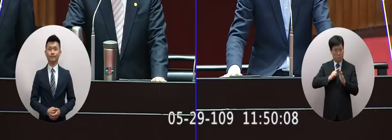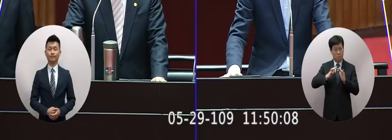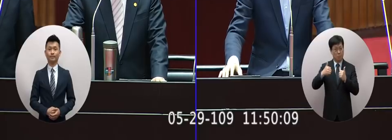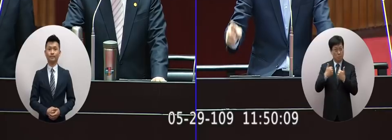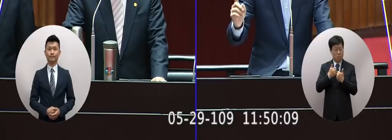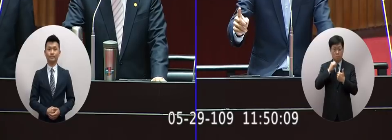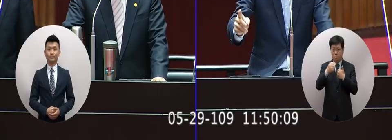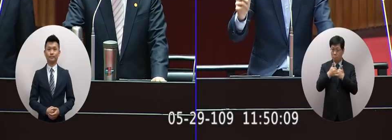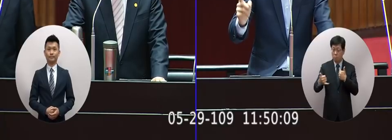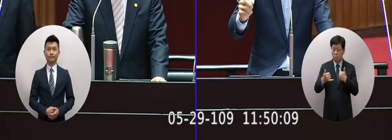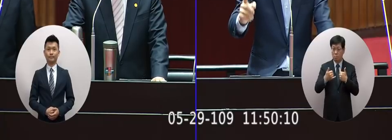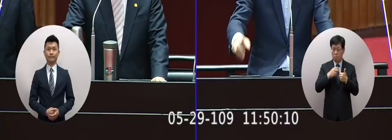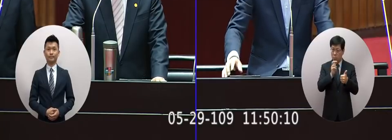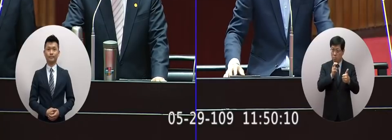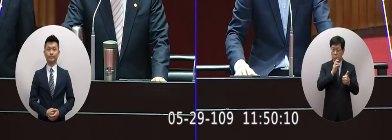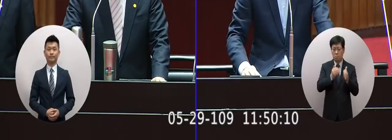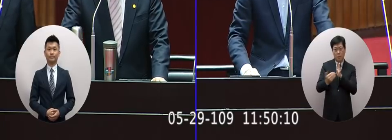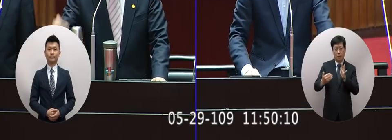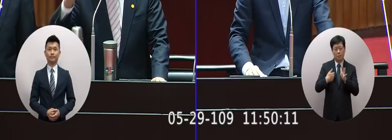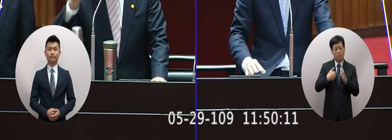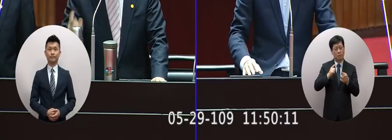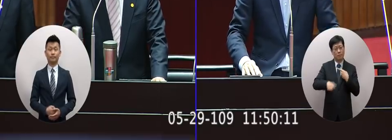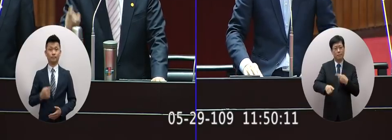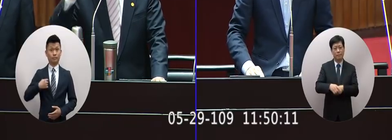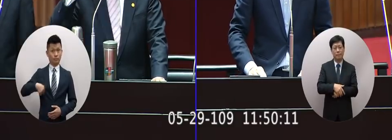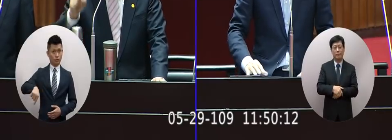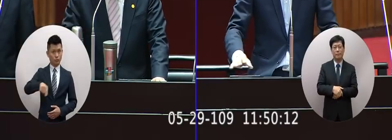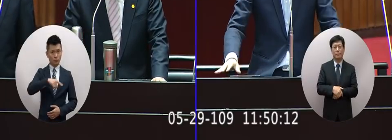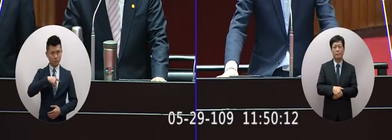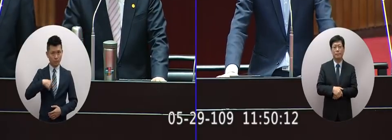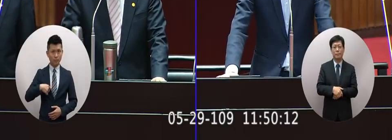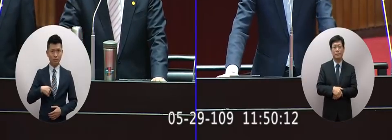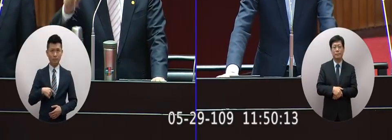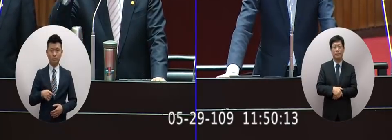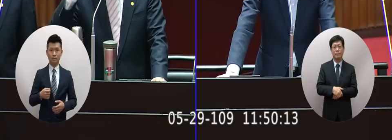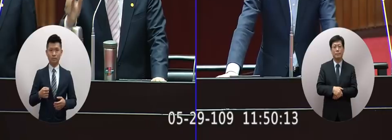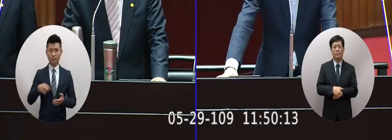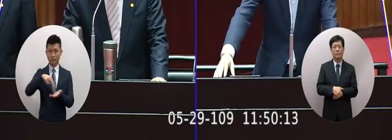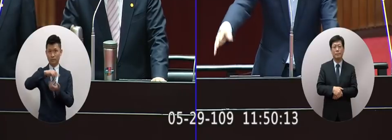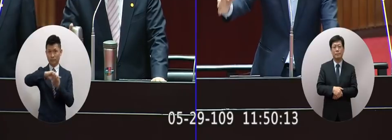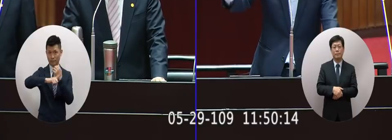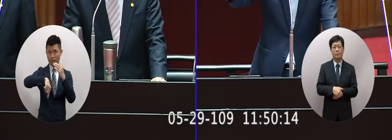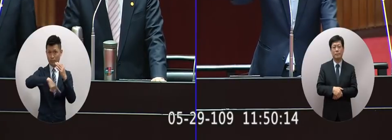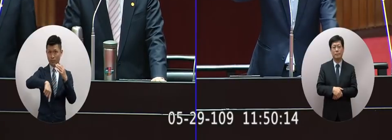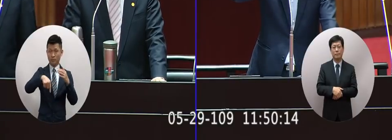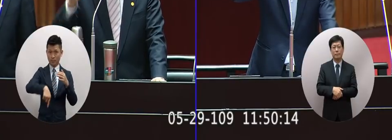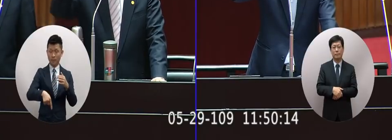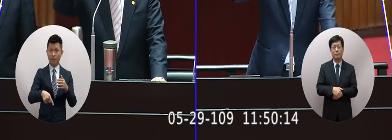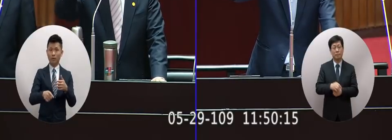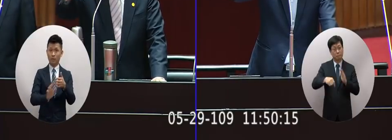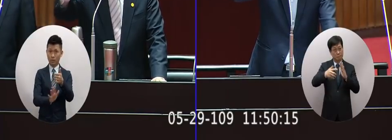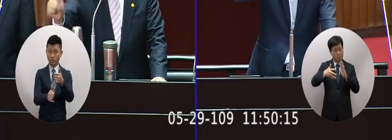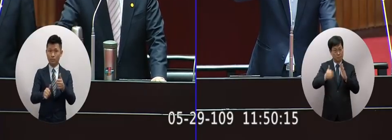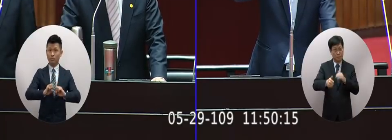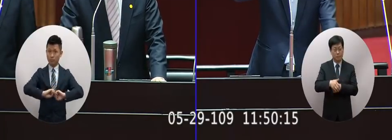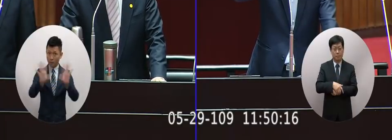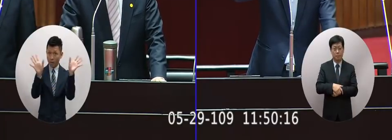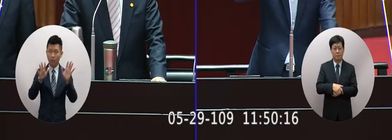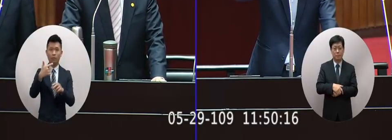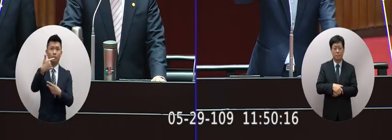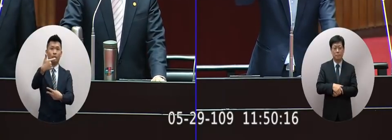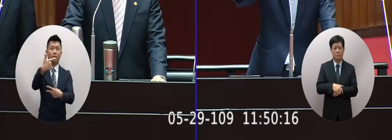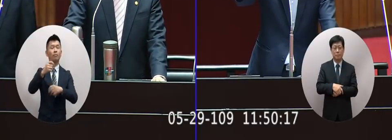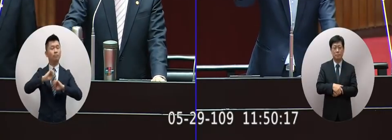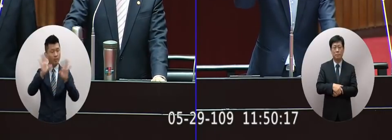督，我想这一点非常不当。 我们就是在这里国会上告诉国会议员， 院长 6月2号会